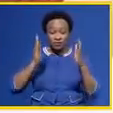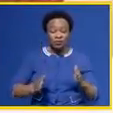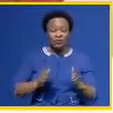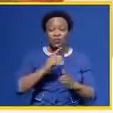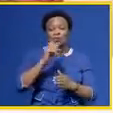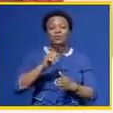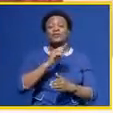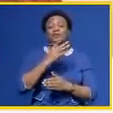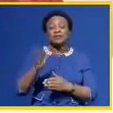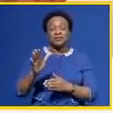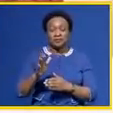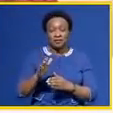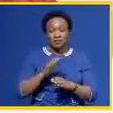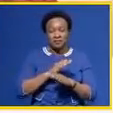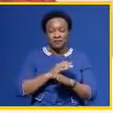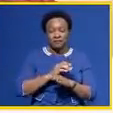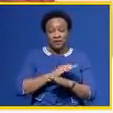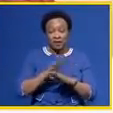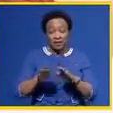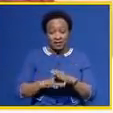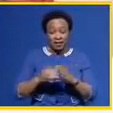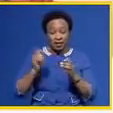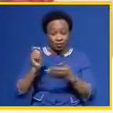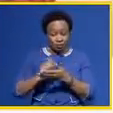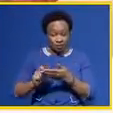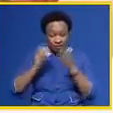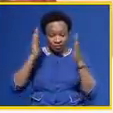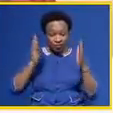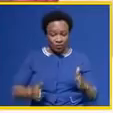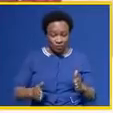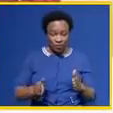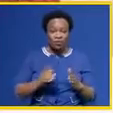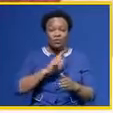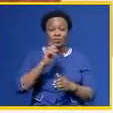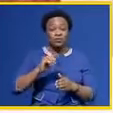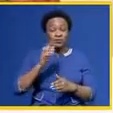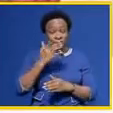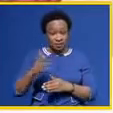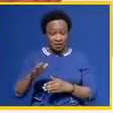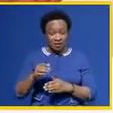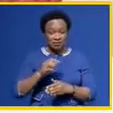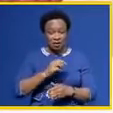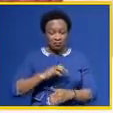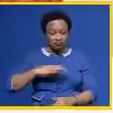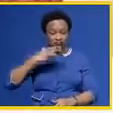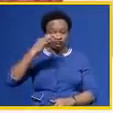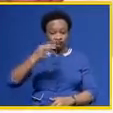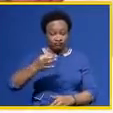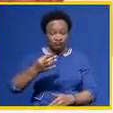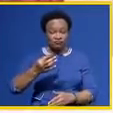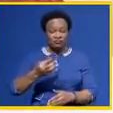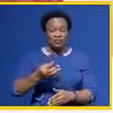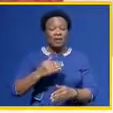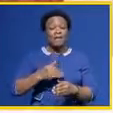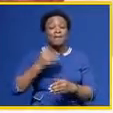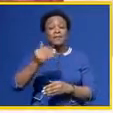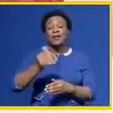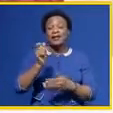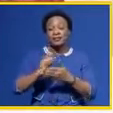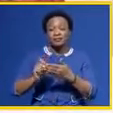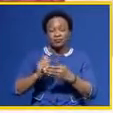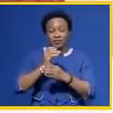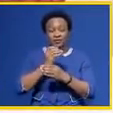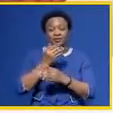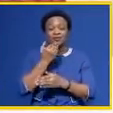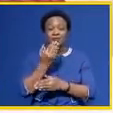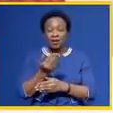Zanzibar. Naibu katibu mkuu wa CCM Zanzibar, Abdullah Juma Sadala Mabodi, anajitokeza mbele ya waandishi wa habari na